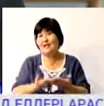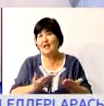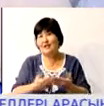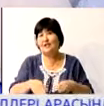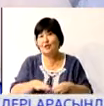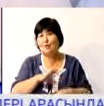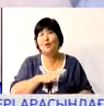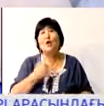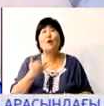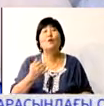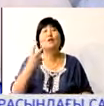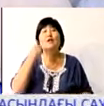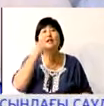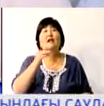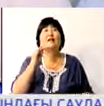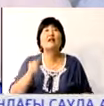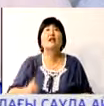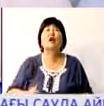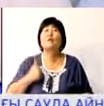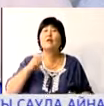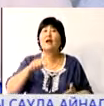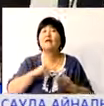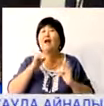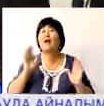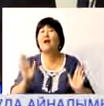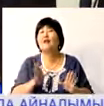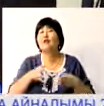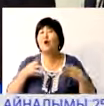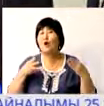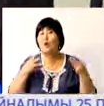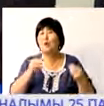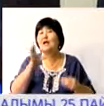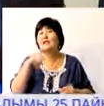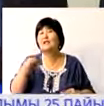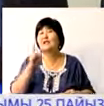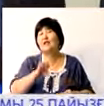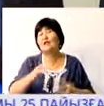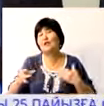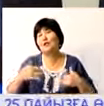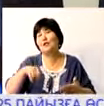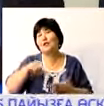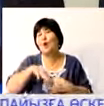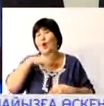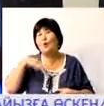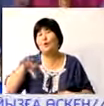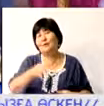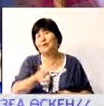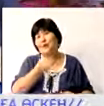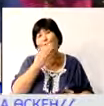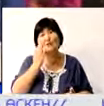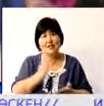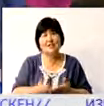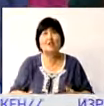болды. Қос ғасырлық тарихы бар мерейлі қаланы ән думанға бөлеген Сырдарияның өнер көші көптің көңілінен шықты.